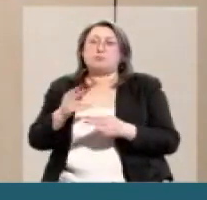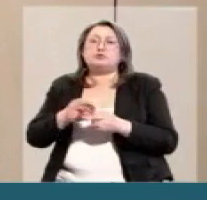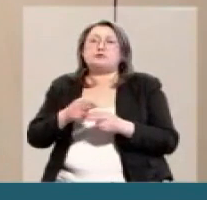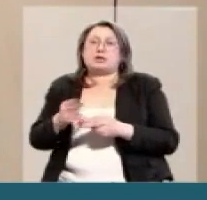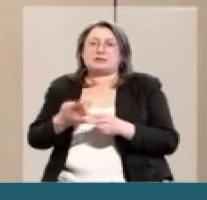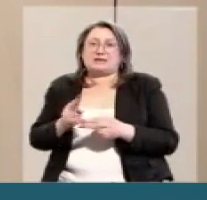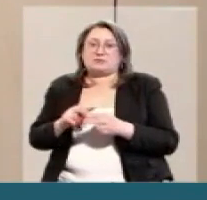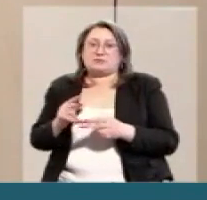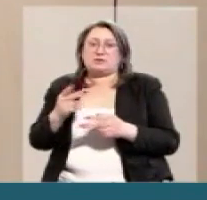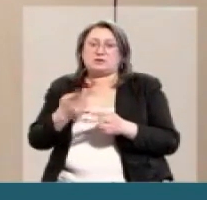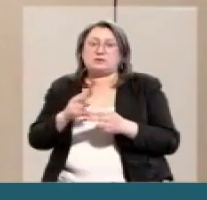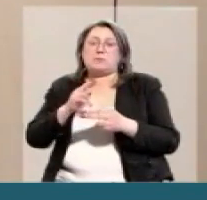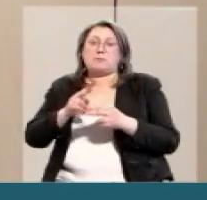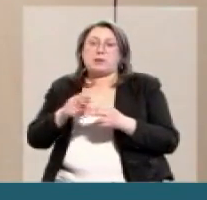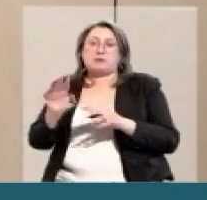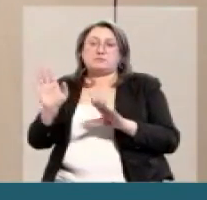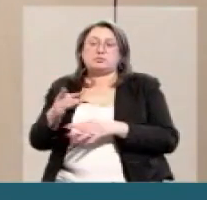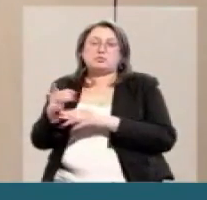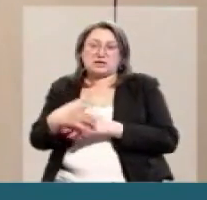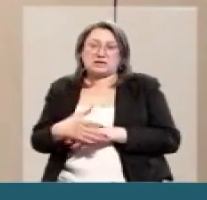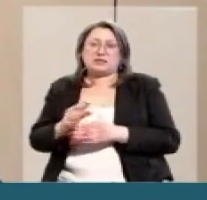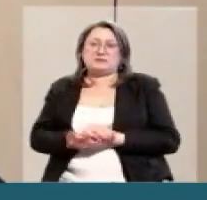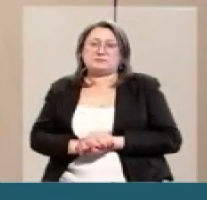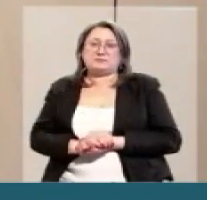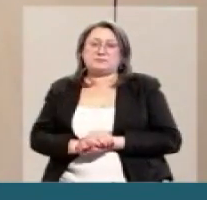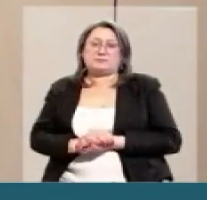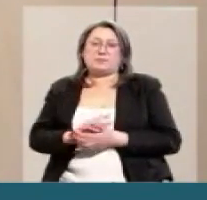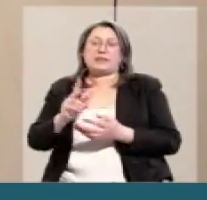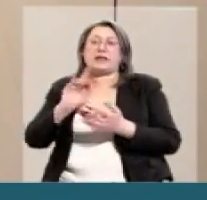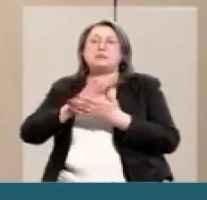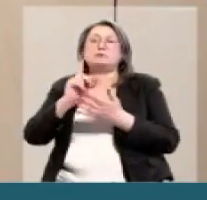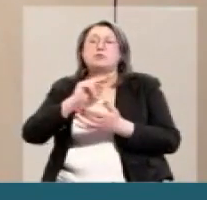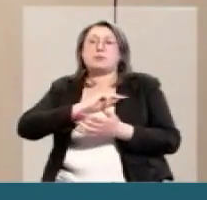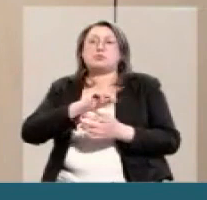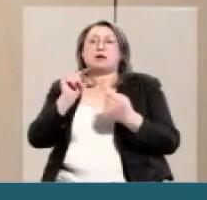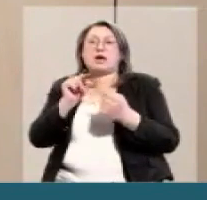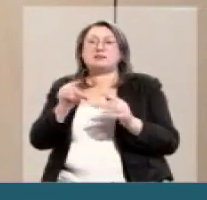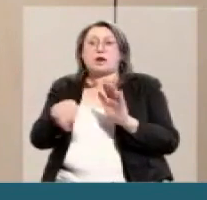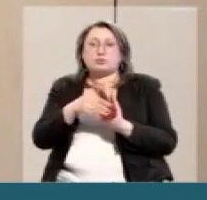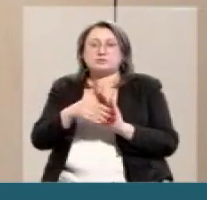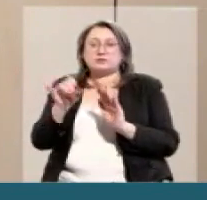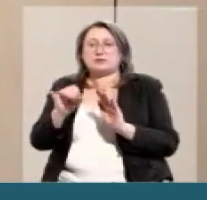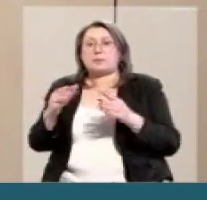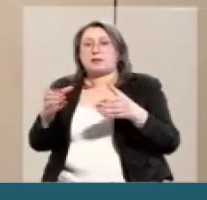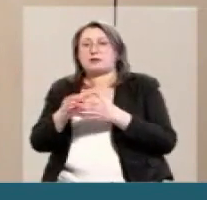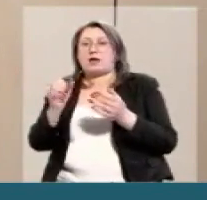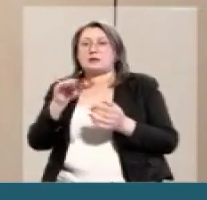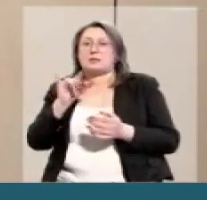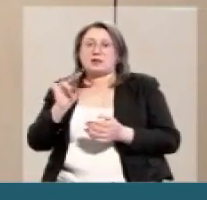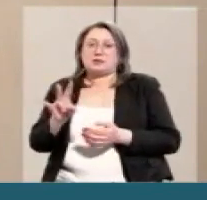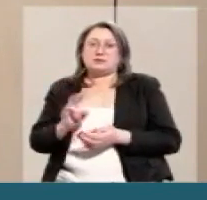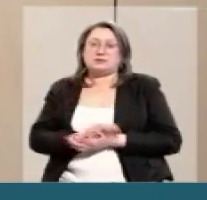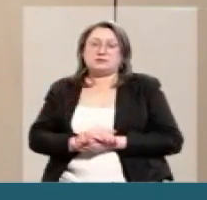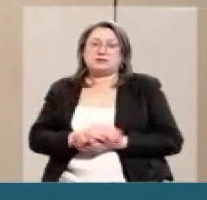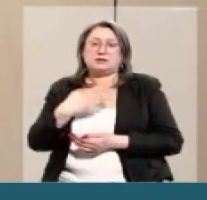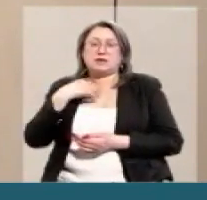этому. Эти барьеры, слава богу, были устранены. Именно слаженной работе вот, антикоррупционной службы и палаты Атамекен.